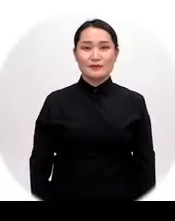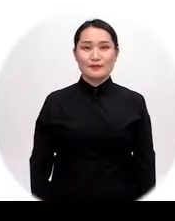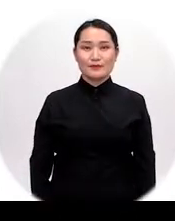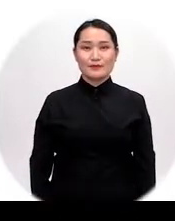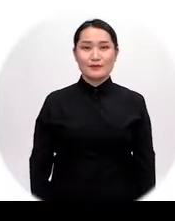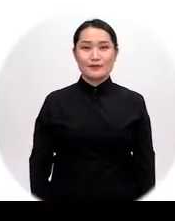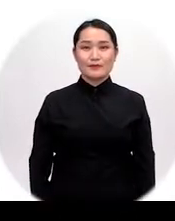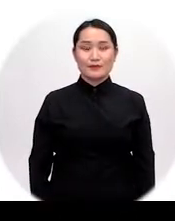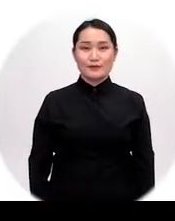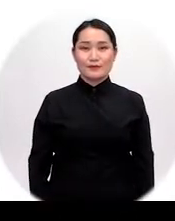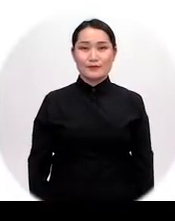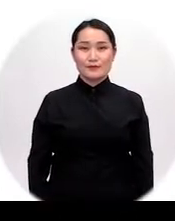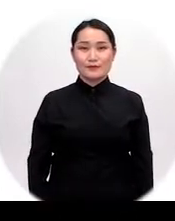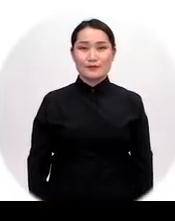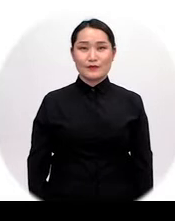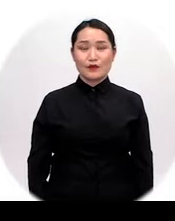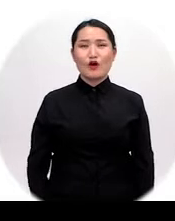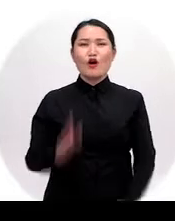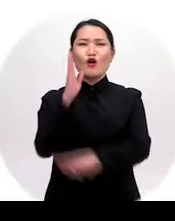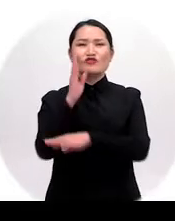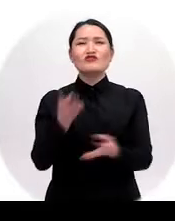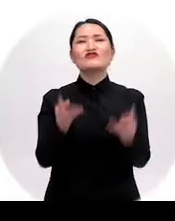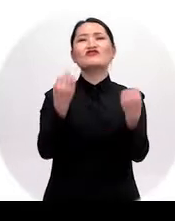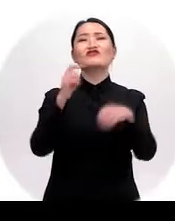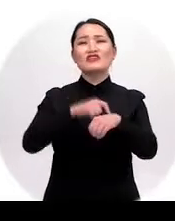дэглэм. Хүүхдүүдээ өдөрт хідэн цаг байдаг юм бол